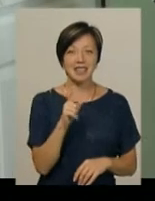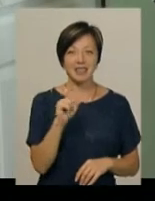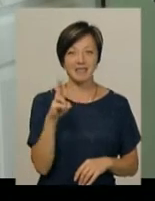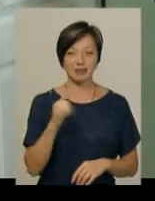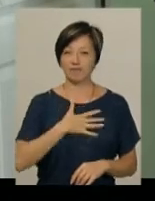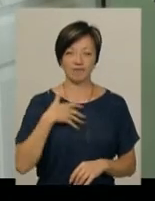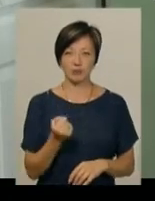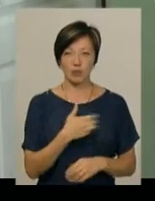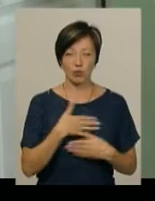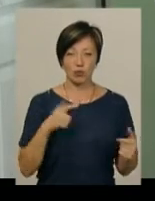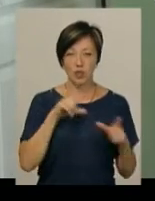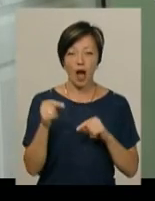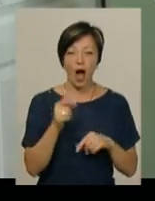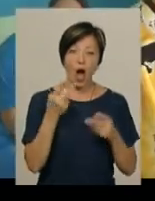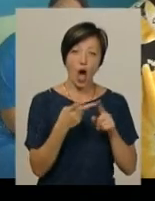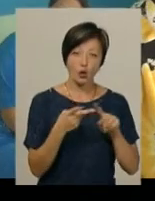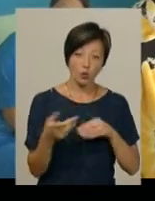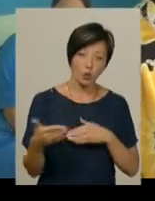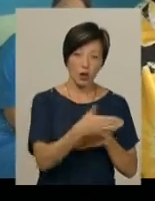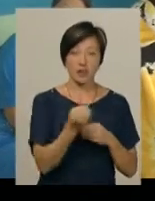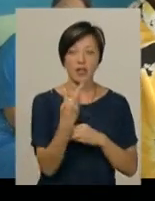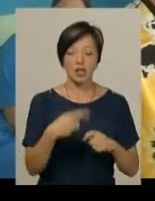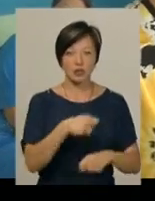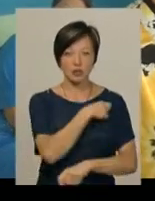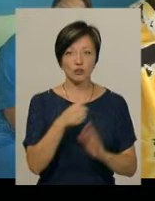не влаштовує, а до Солопківців 12 кілометрів.